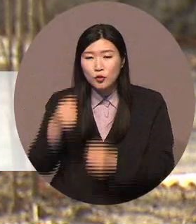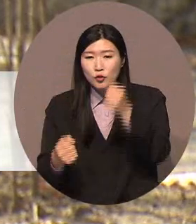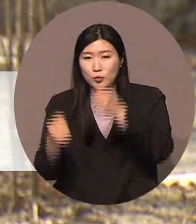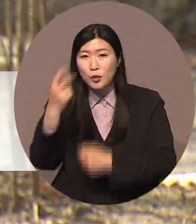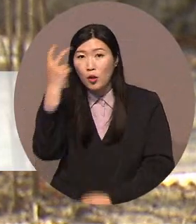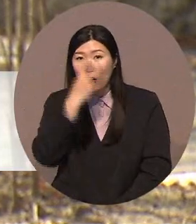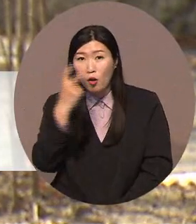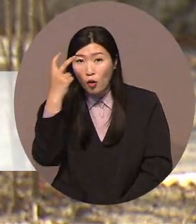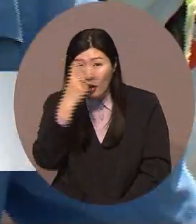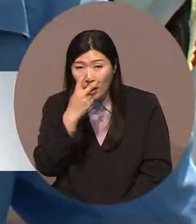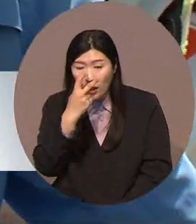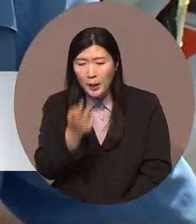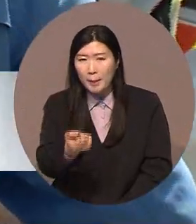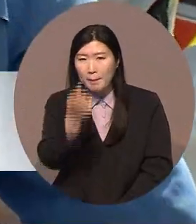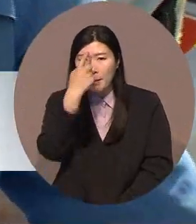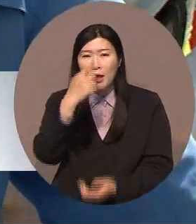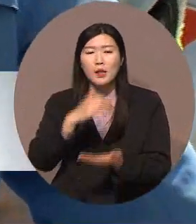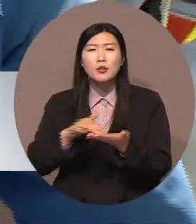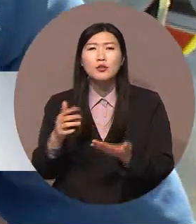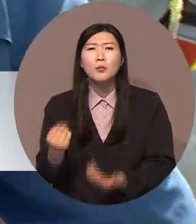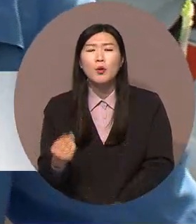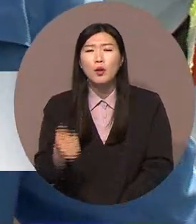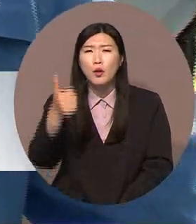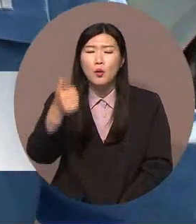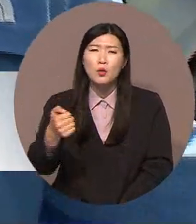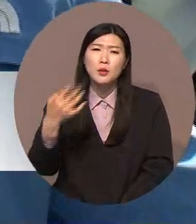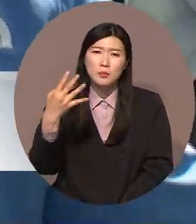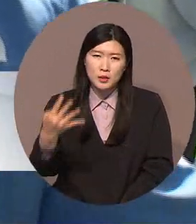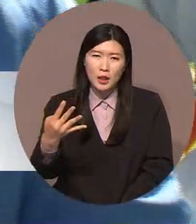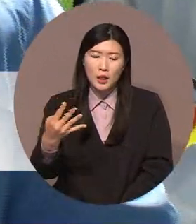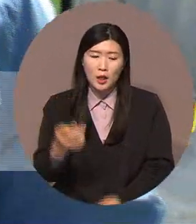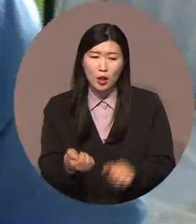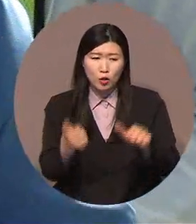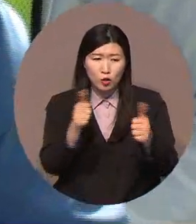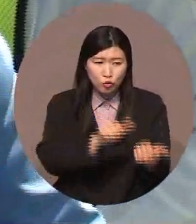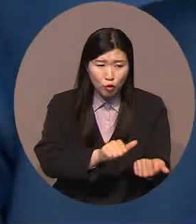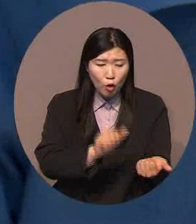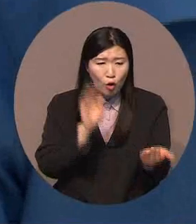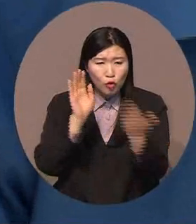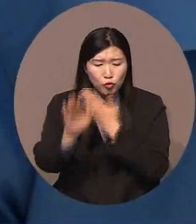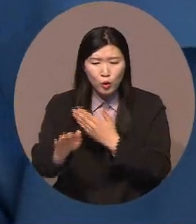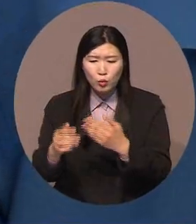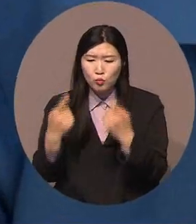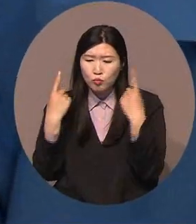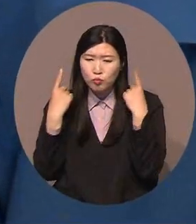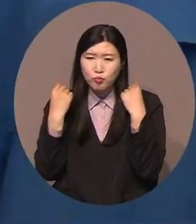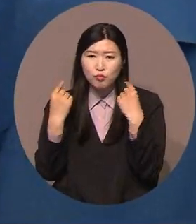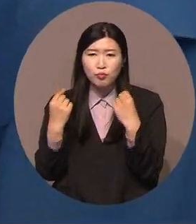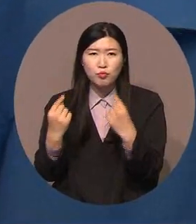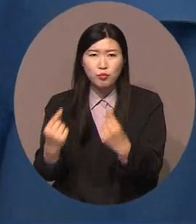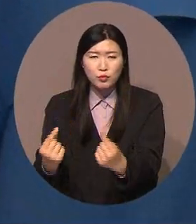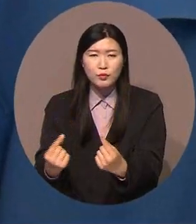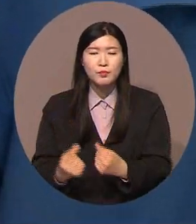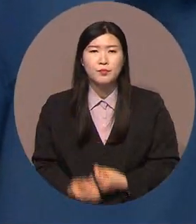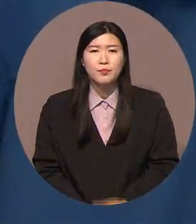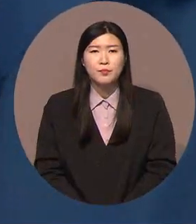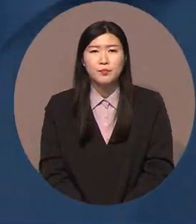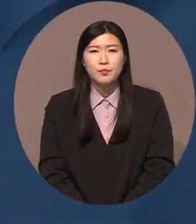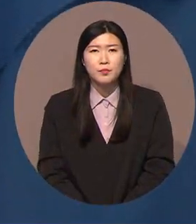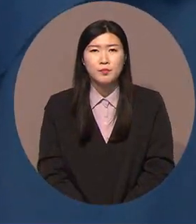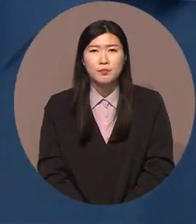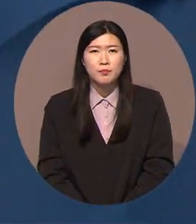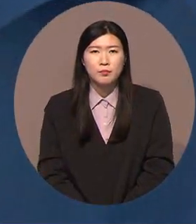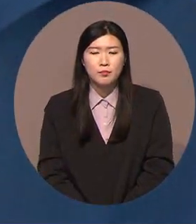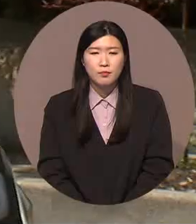쉰다섯 차례 음주단속에서도 쉰 4명이 적발되는 등 음주운전에 대한 경각심이 여전히 미흡하다는